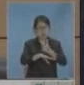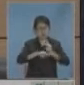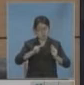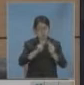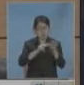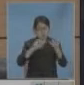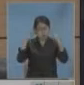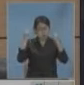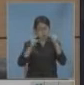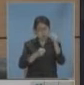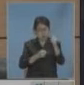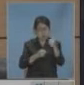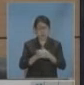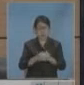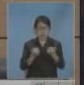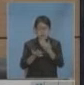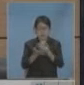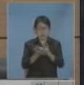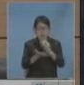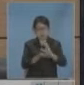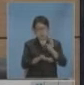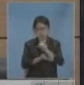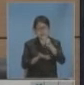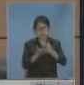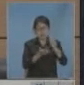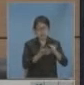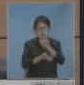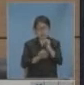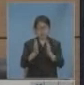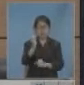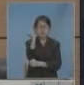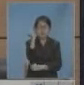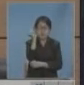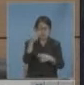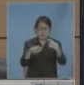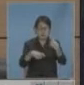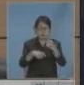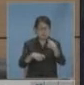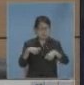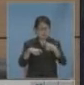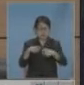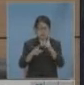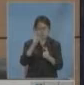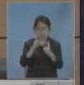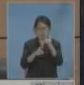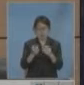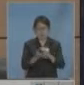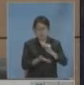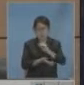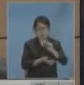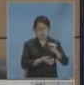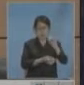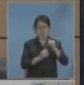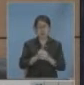ให้เงินสงเคราะห์ศพที่ยังค้างอยู่ในขณะนี้ไม่ได้จ่ายเลยให้กับคนยากคนจนทั่วทั้งประเทศนับตั้งแต่